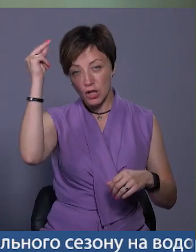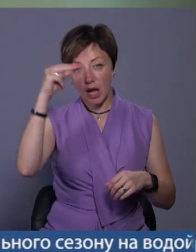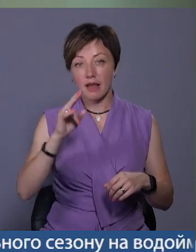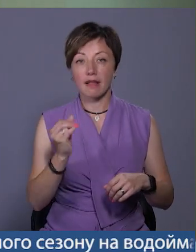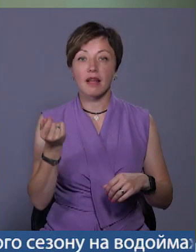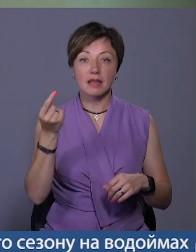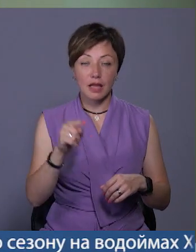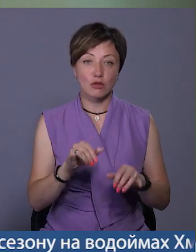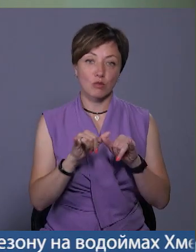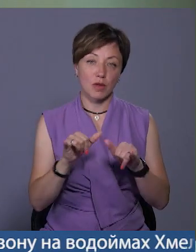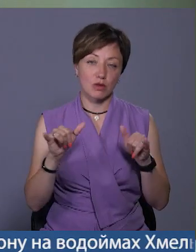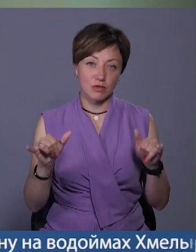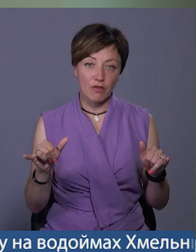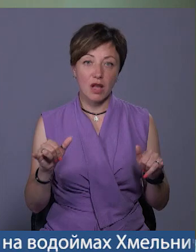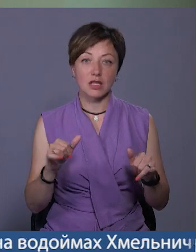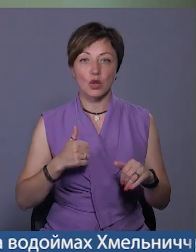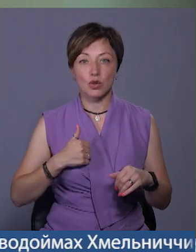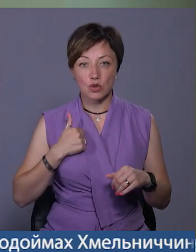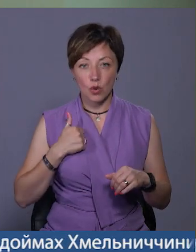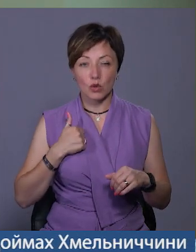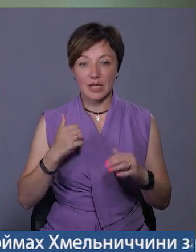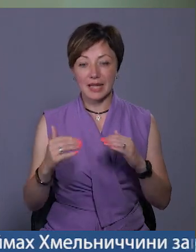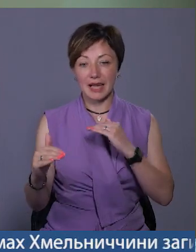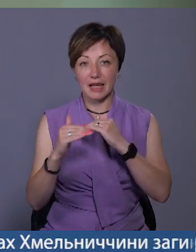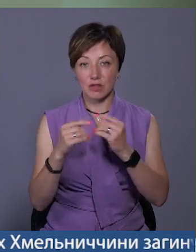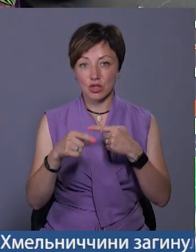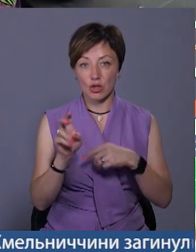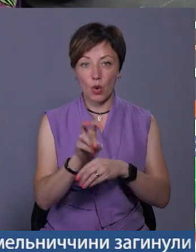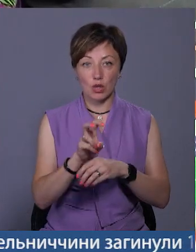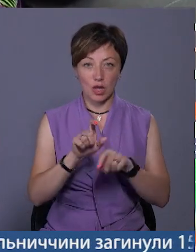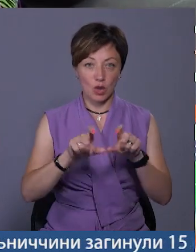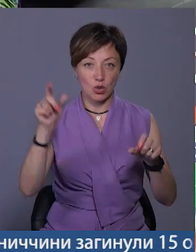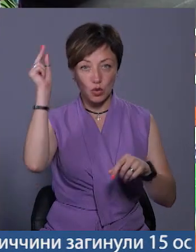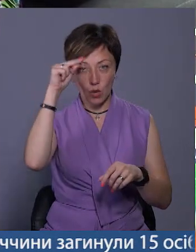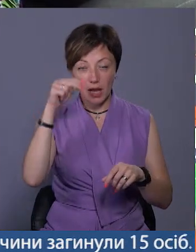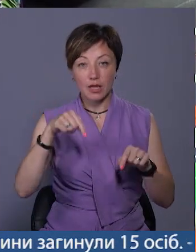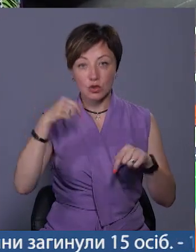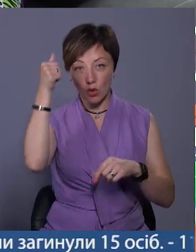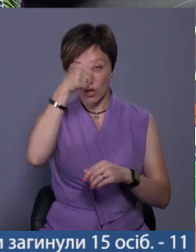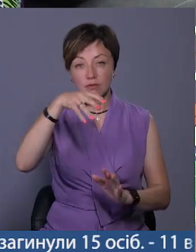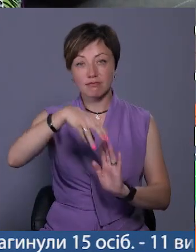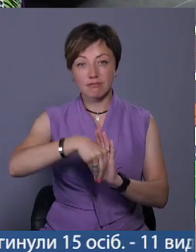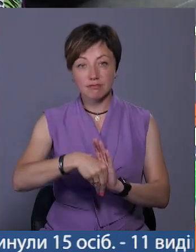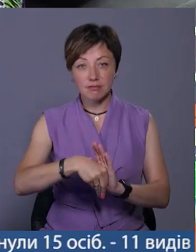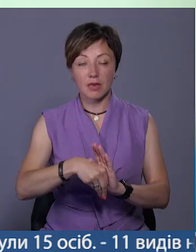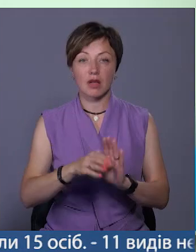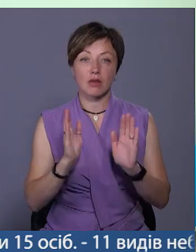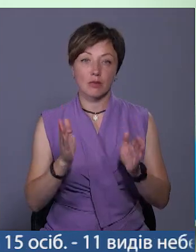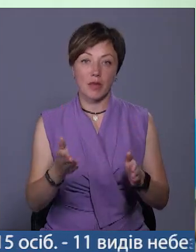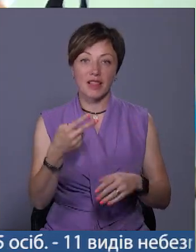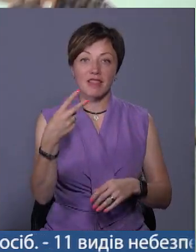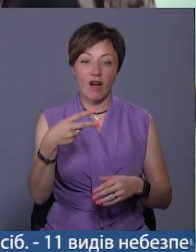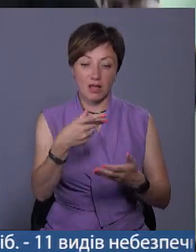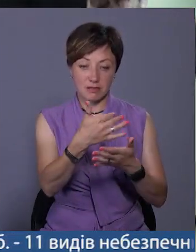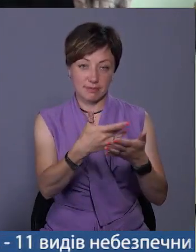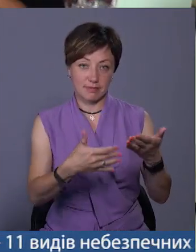на те, щоб вона розвивалася і достойно на рівні з іншими ходила до школи. Цьогорічний шкільний портфелик благодійники покладуть